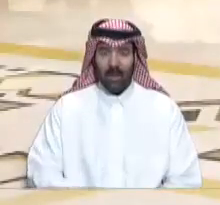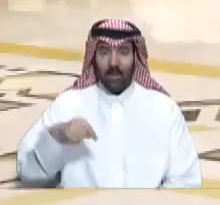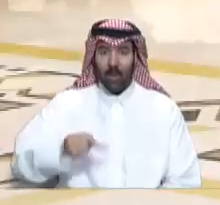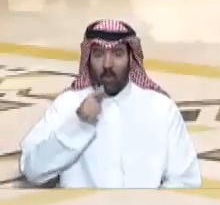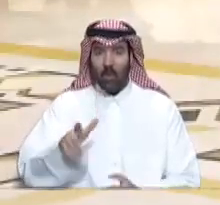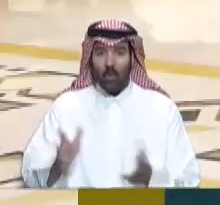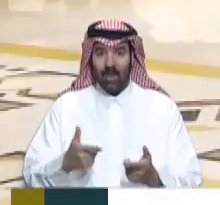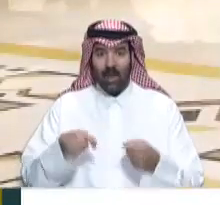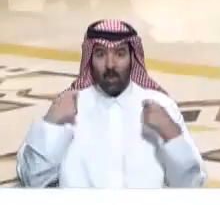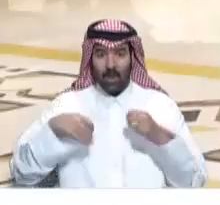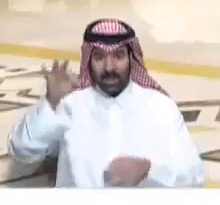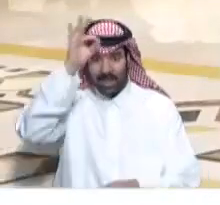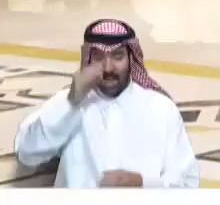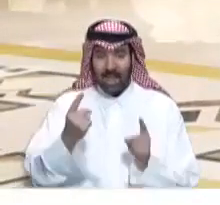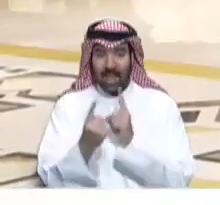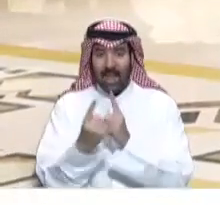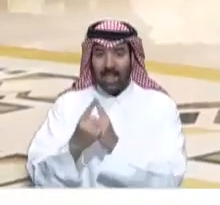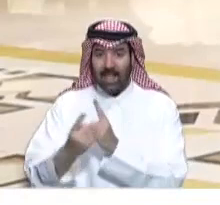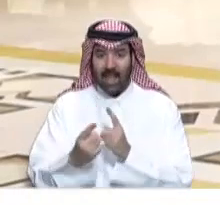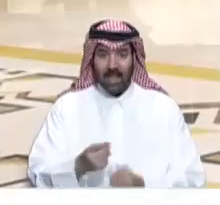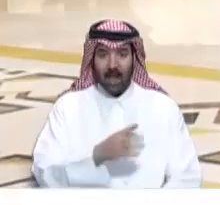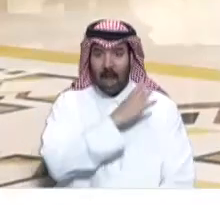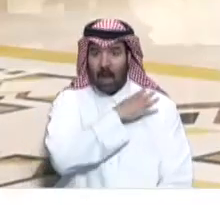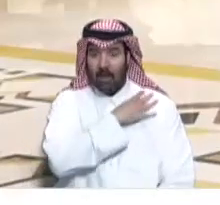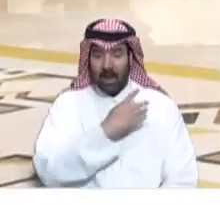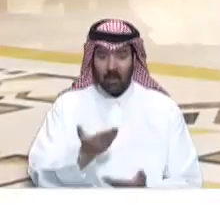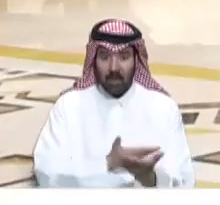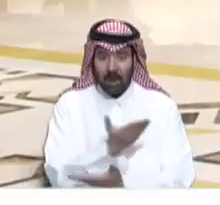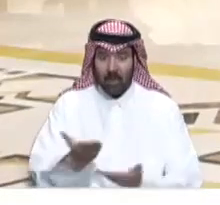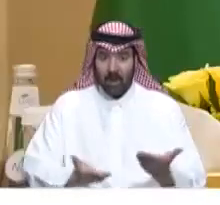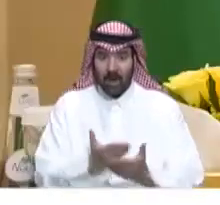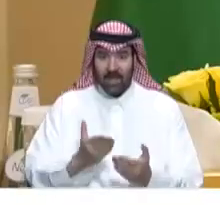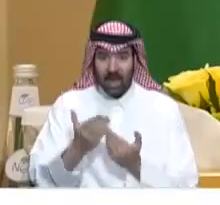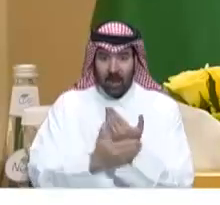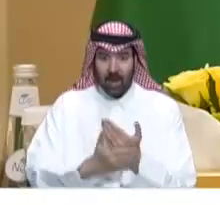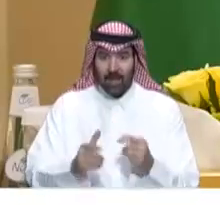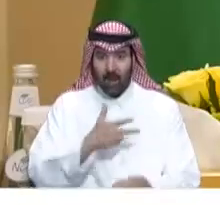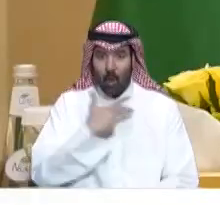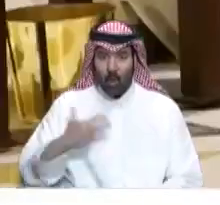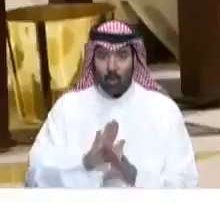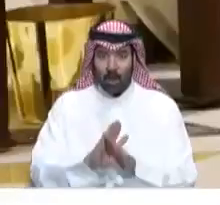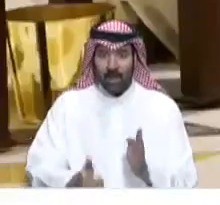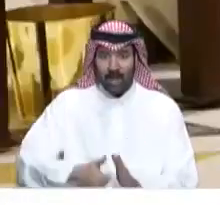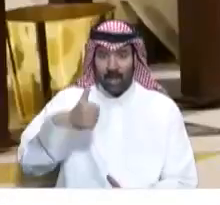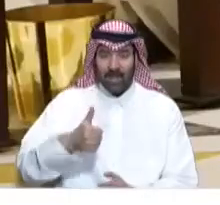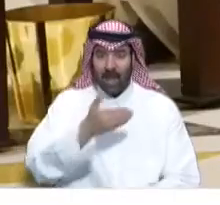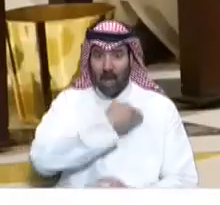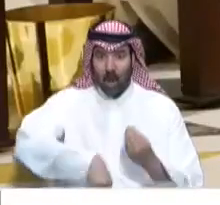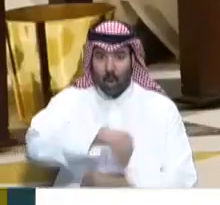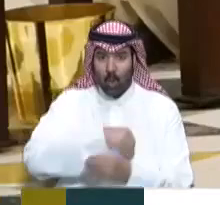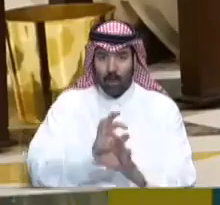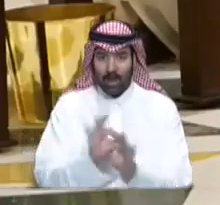وزير الداخلية يلتقي قادة القطاعات الأمنية ويؤكد أن دعم وحرص القيادة ساهم في نجاح موسم العمرة.